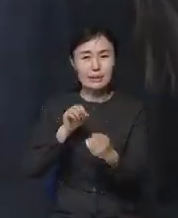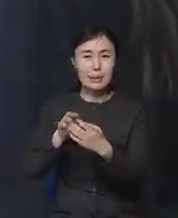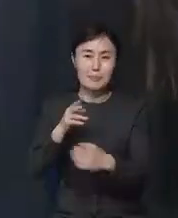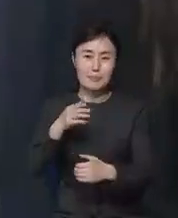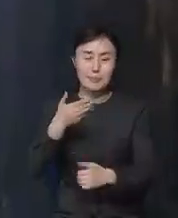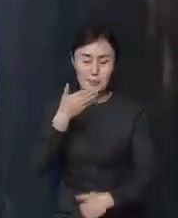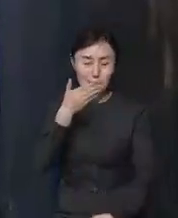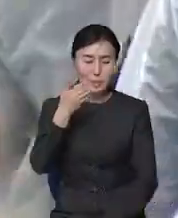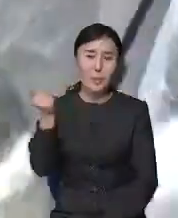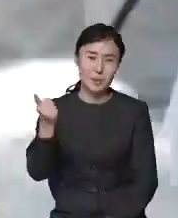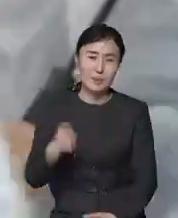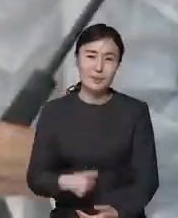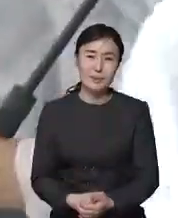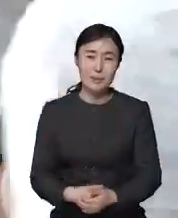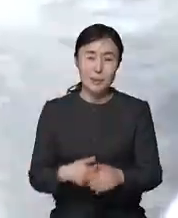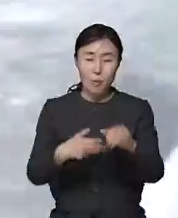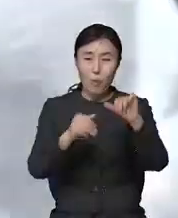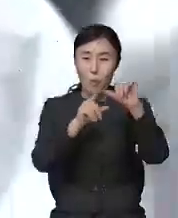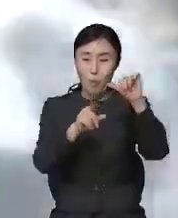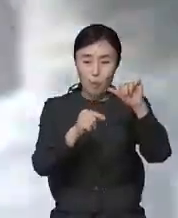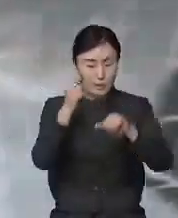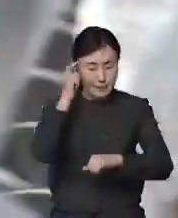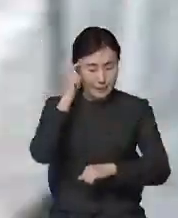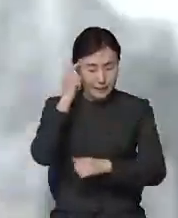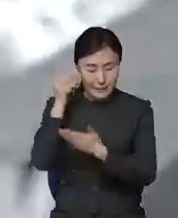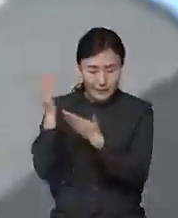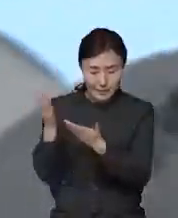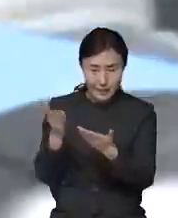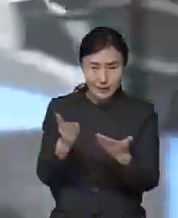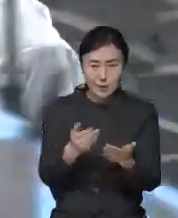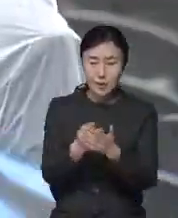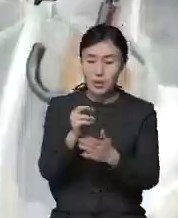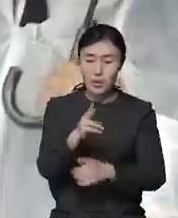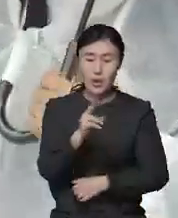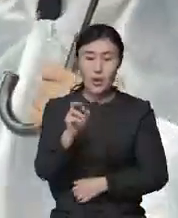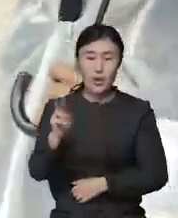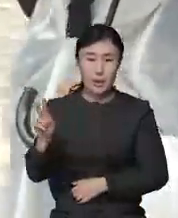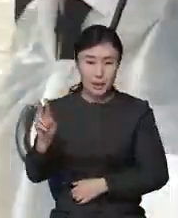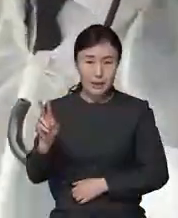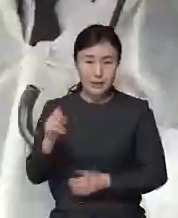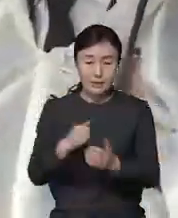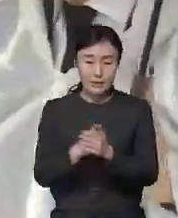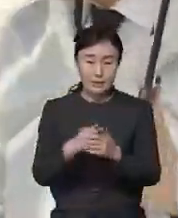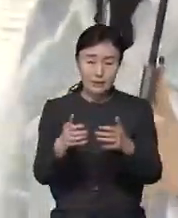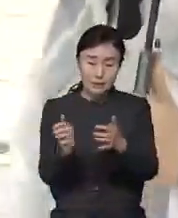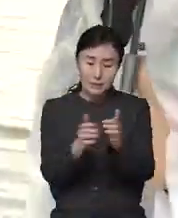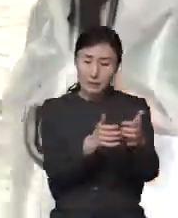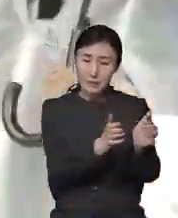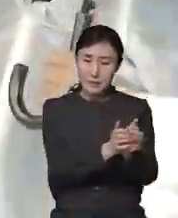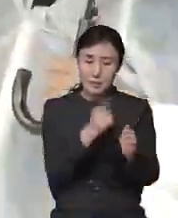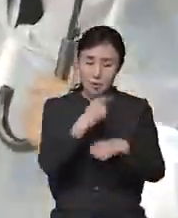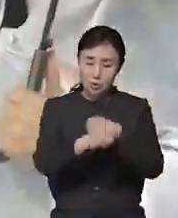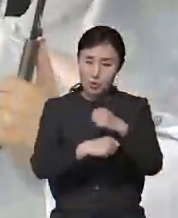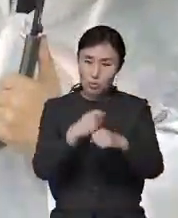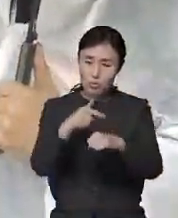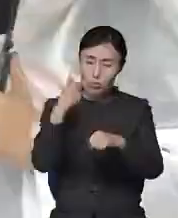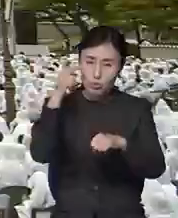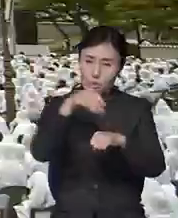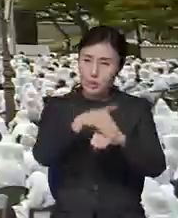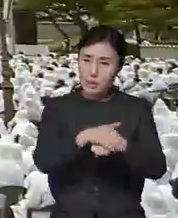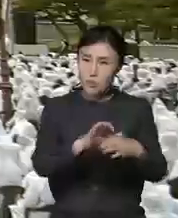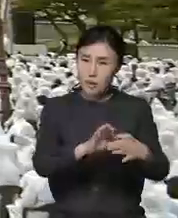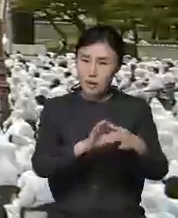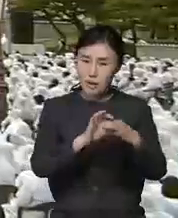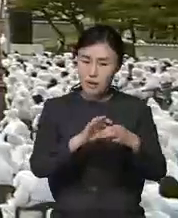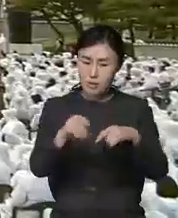않았습니다. 5월 정신을 계승하자며 광주로 몰려온 여야 지도부. 정작 민주주의와 관련된 현안에 대한